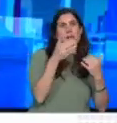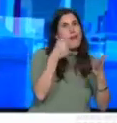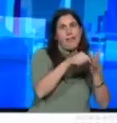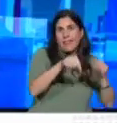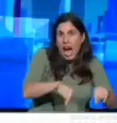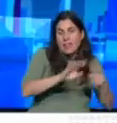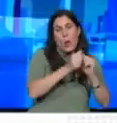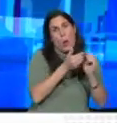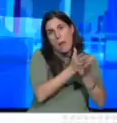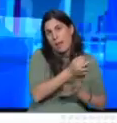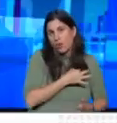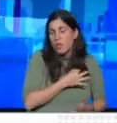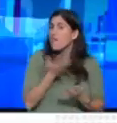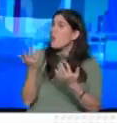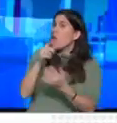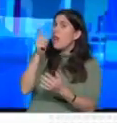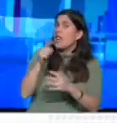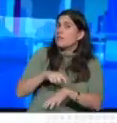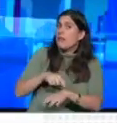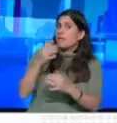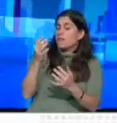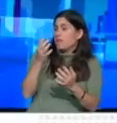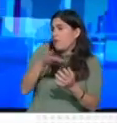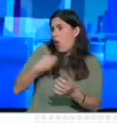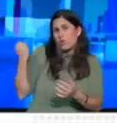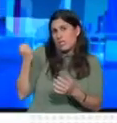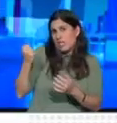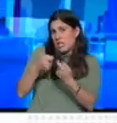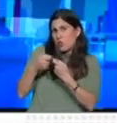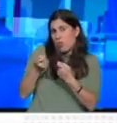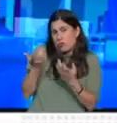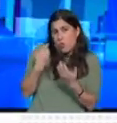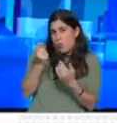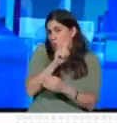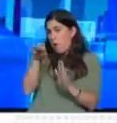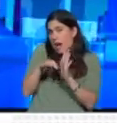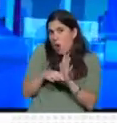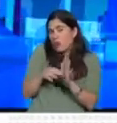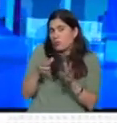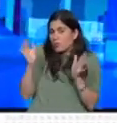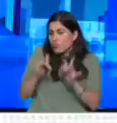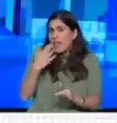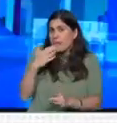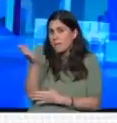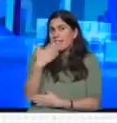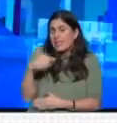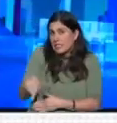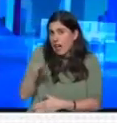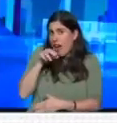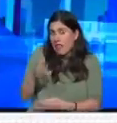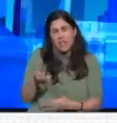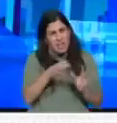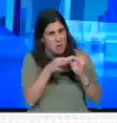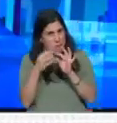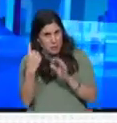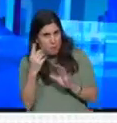אבל העניין הוא שאולי הגיע הזמן להוציא את הארגון הזה אל מחוץ לחוק. אני רוצה להגיד ככה, ארגון שמוציא את דיבתה של מדינת ישראל, רק נזכיר. משפט